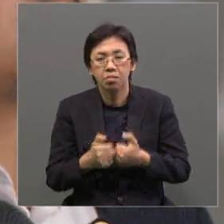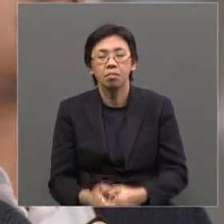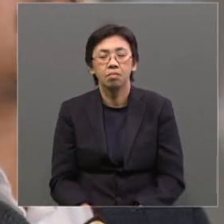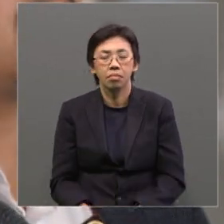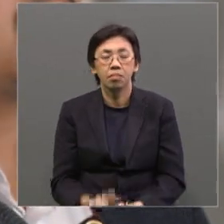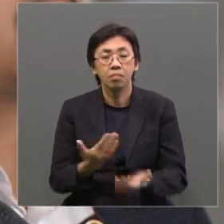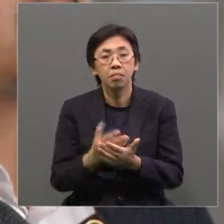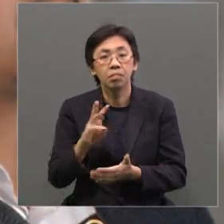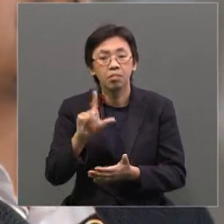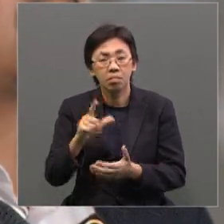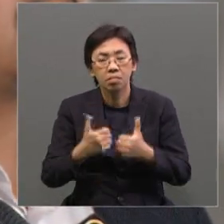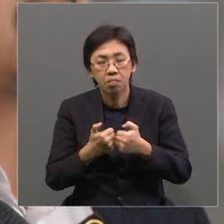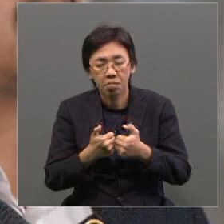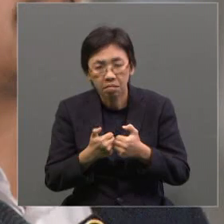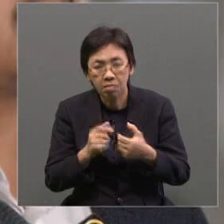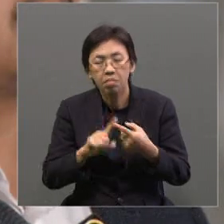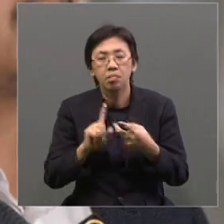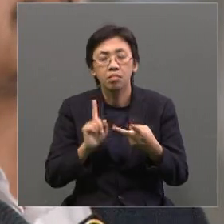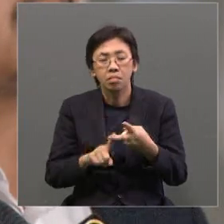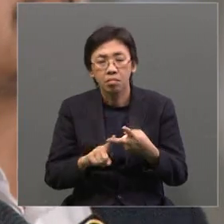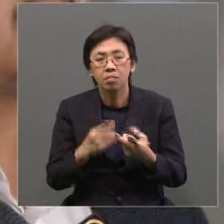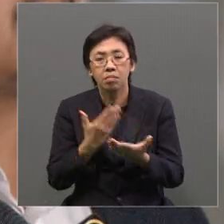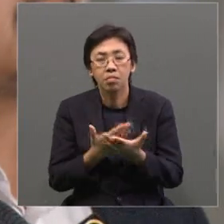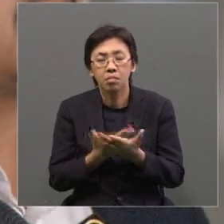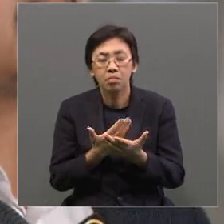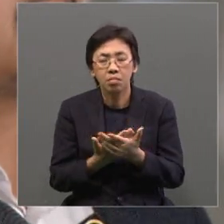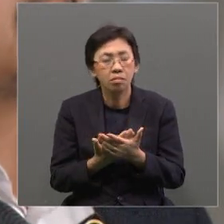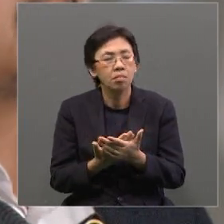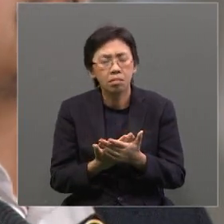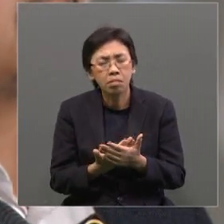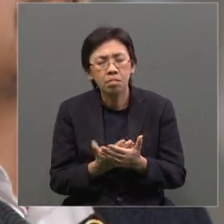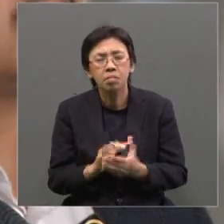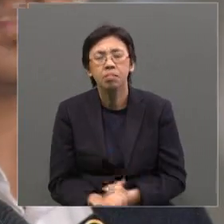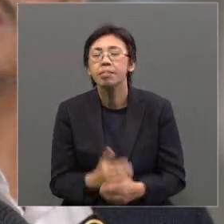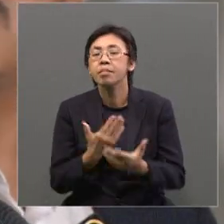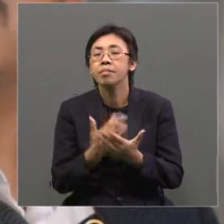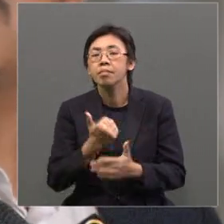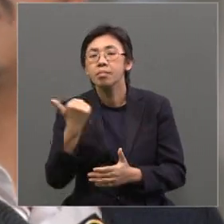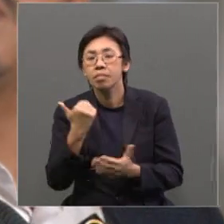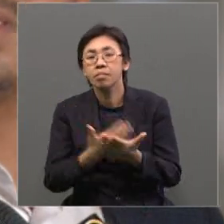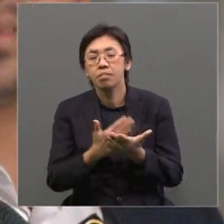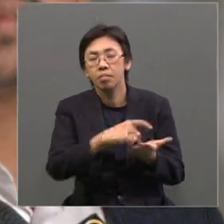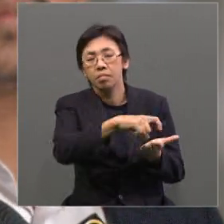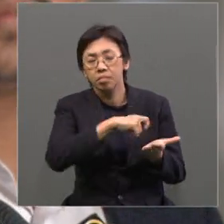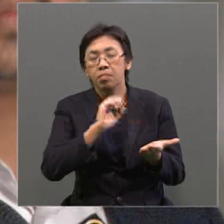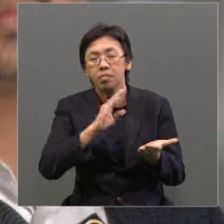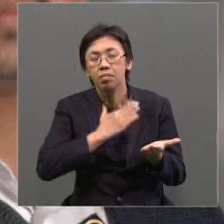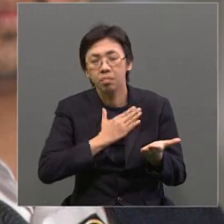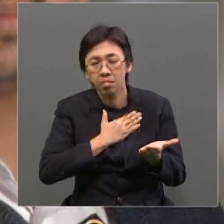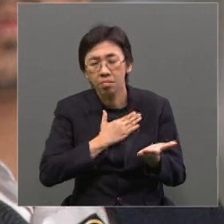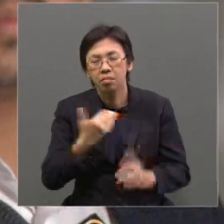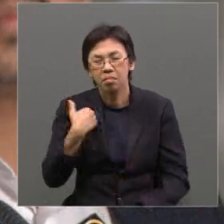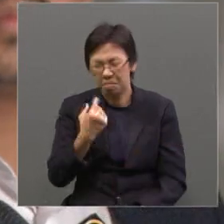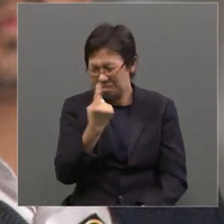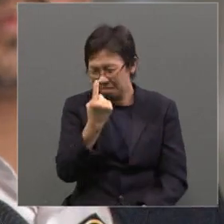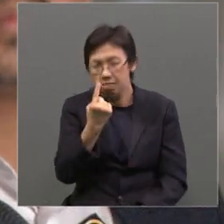านนี่คือเกมอย่างเด ีย ว อ๋อไม่ครับคือวอลลุ่มของเงินมันมากกว่านั้นแต่ว่าในส่วนอื่นเนี่ยเขาโอนให้บริษัทผมแต่ว่ามันมีอยู่แค่ส่วนหนึ่ง